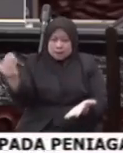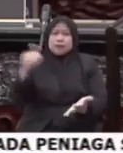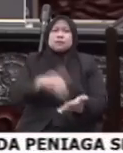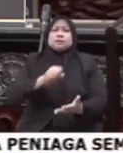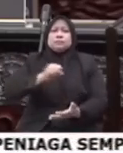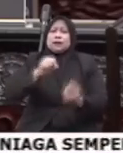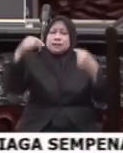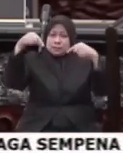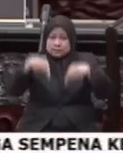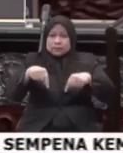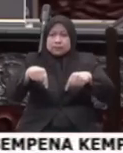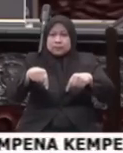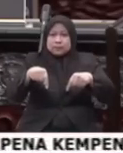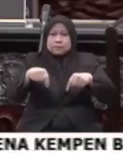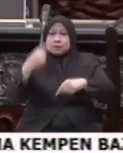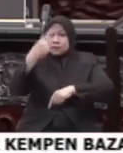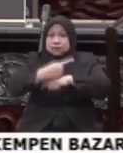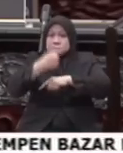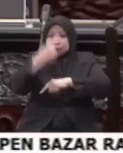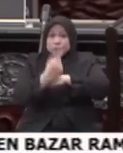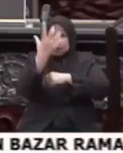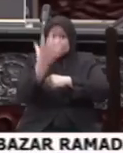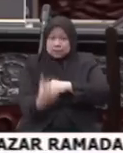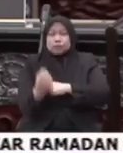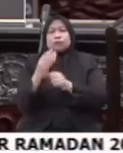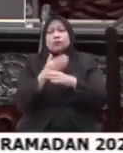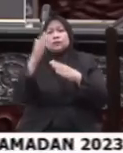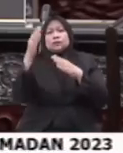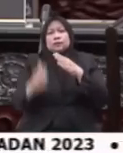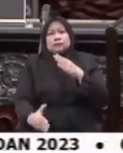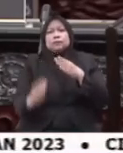perkara ini hari ini berbagi dua hari lagi sebelum kita